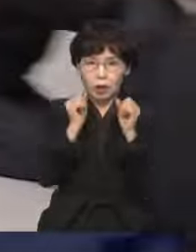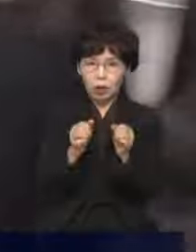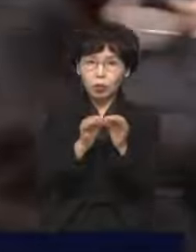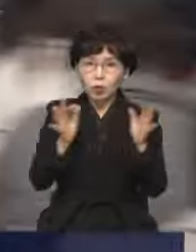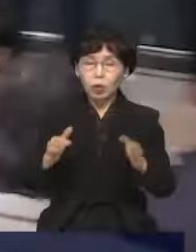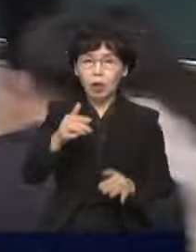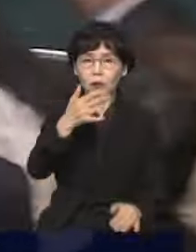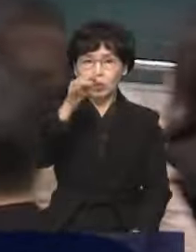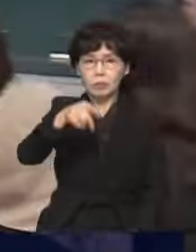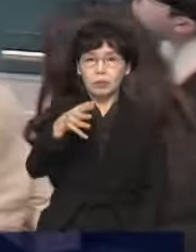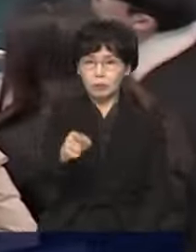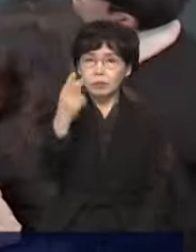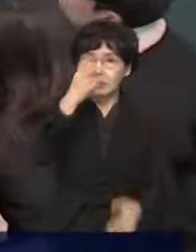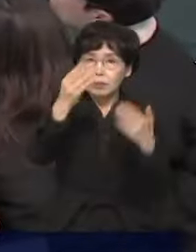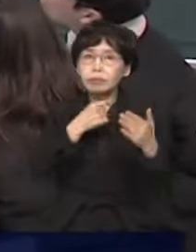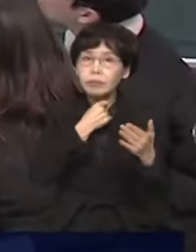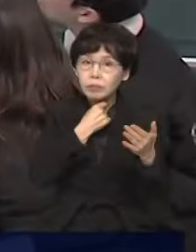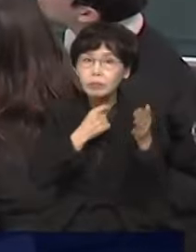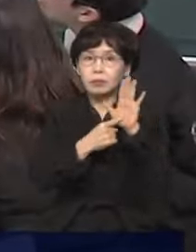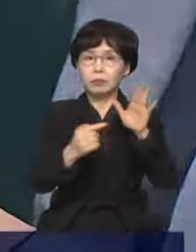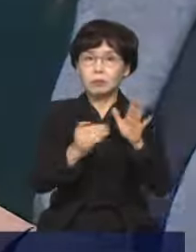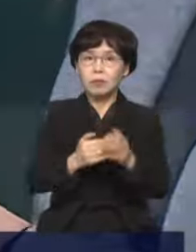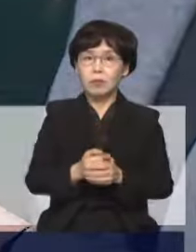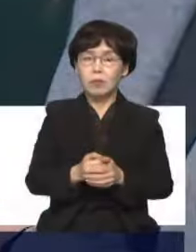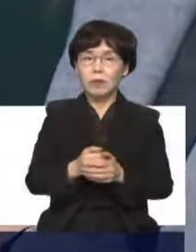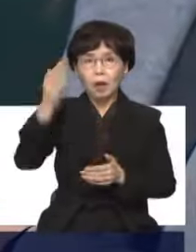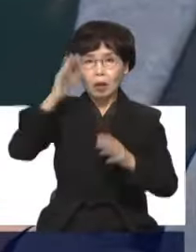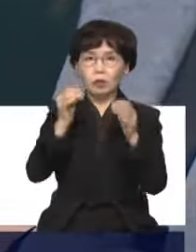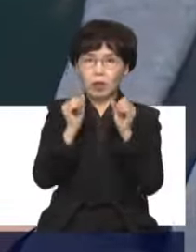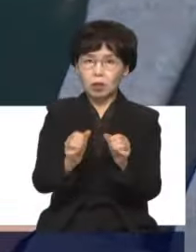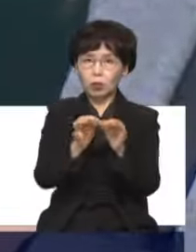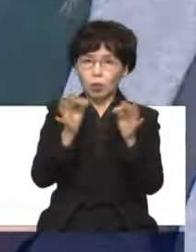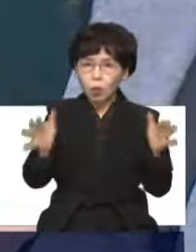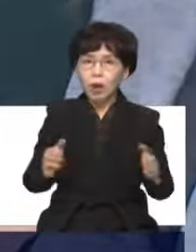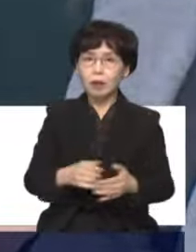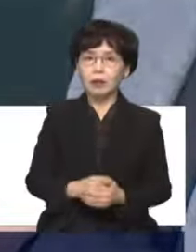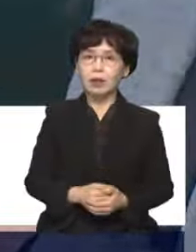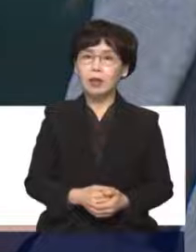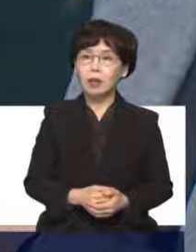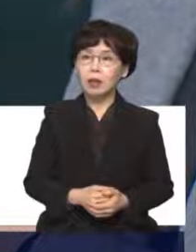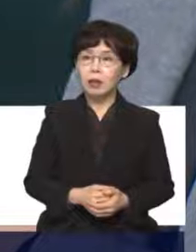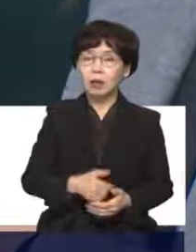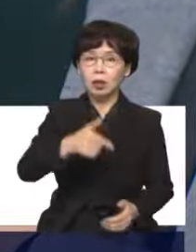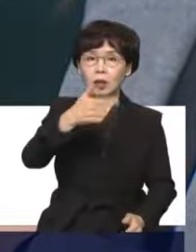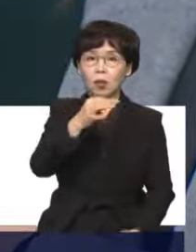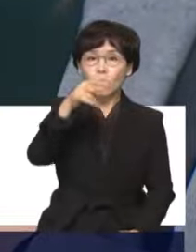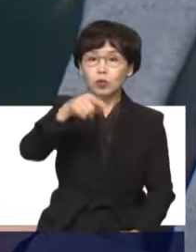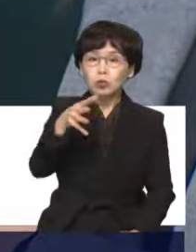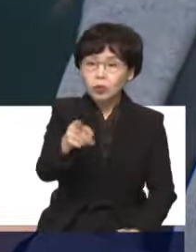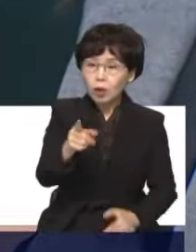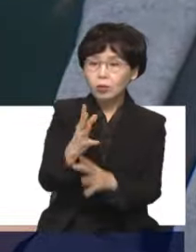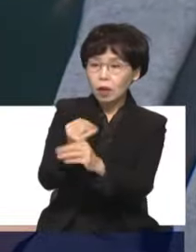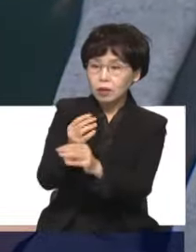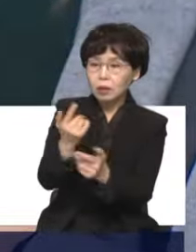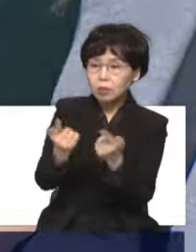조사를 받을 수 있길 바란다고 강조했습니다. 체류하는 기간 동안에 공수처와 일정이 조율이 잘 되어서